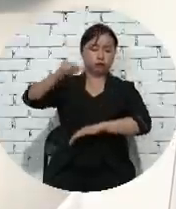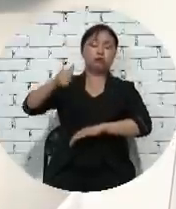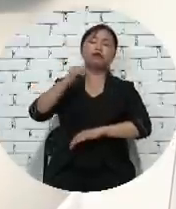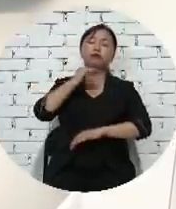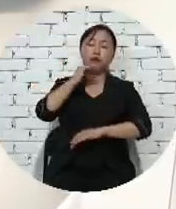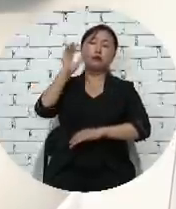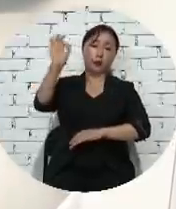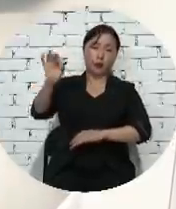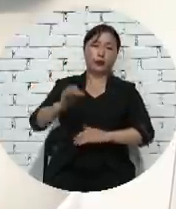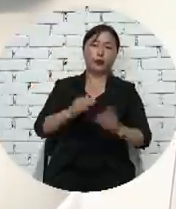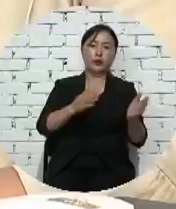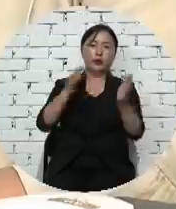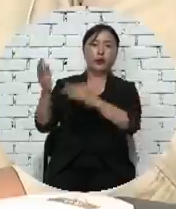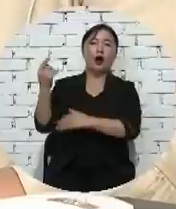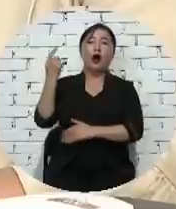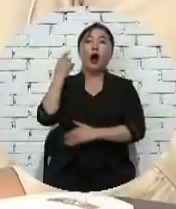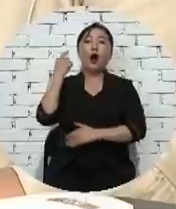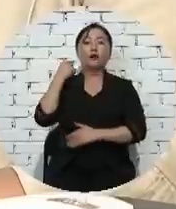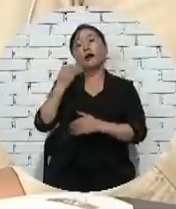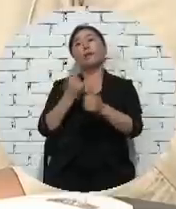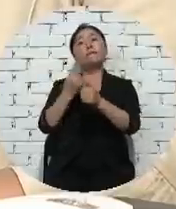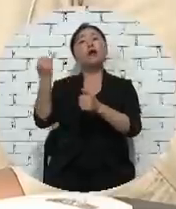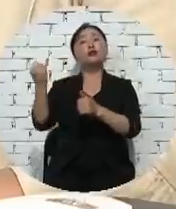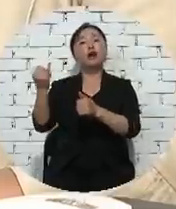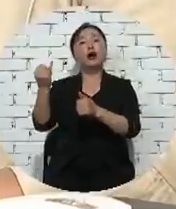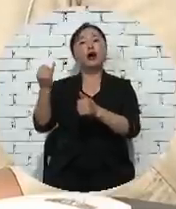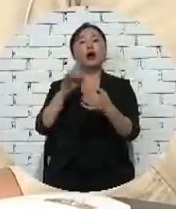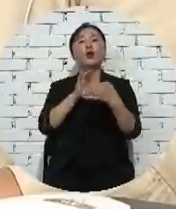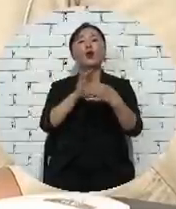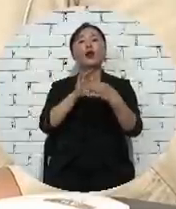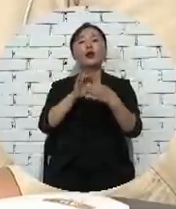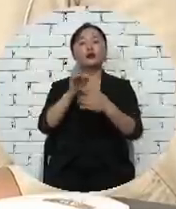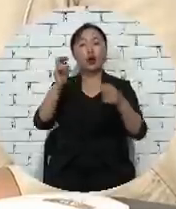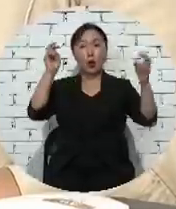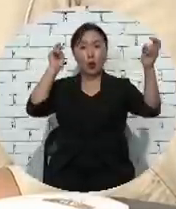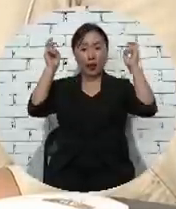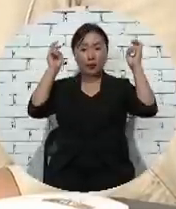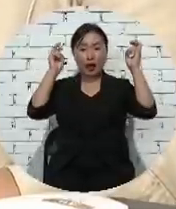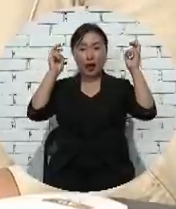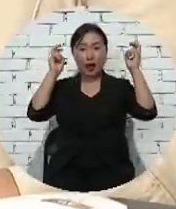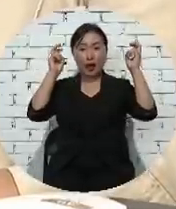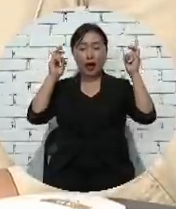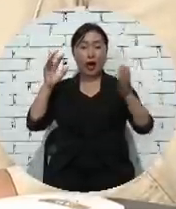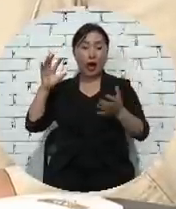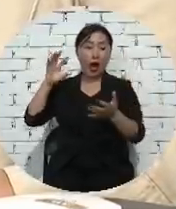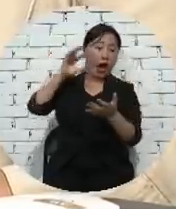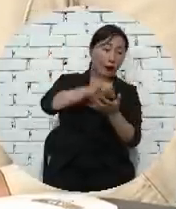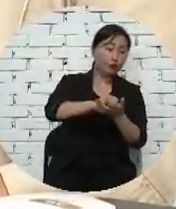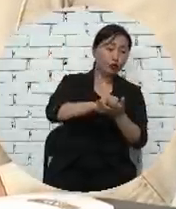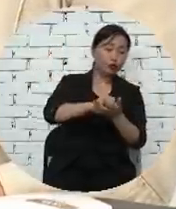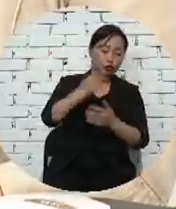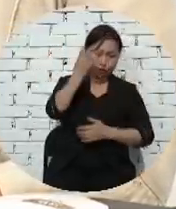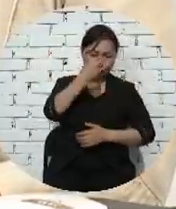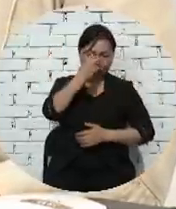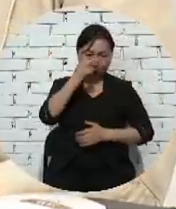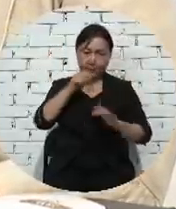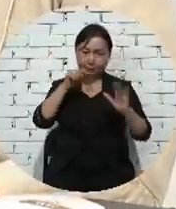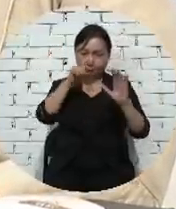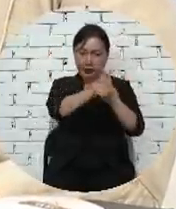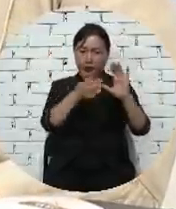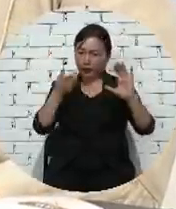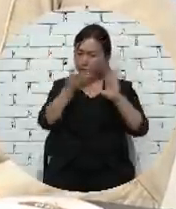나오겠지요. 네. 어제 배우자 관련된 회사가 네. 압수수색 받았죠. 저도 언론에서